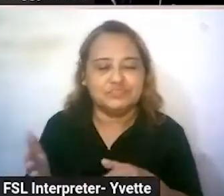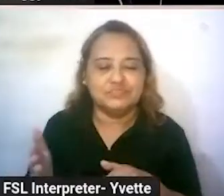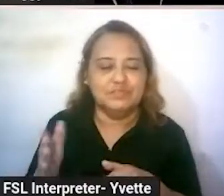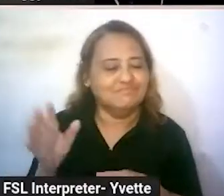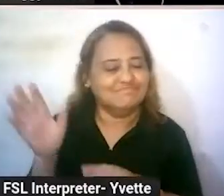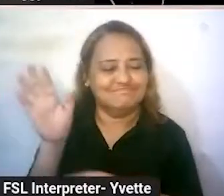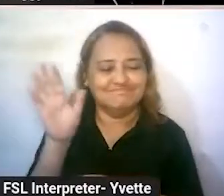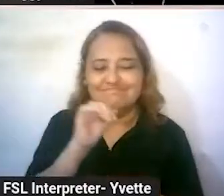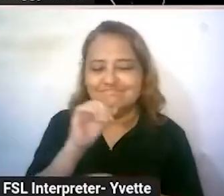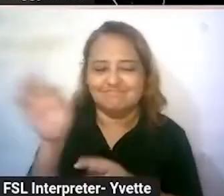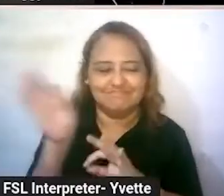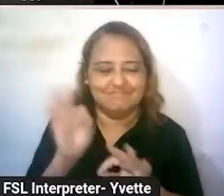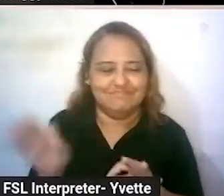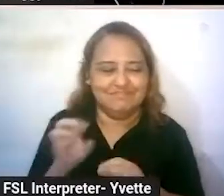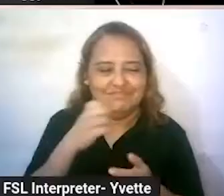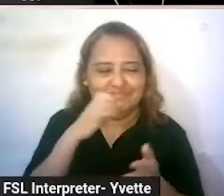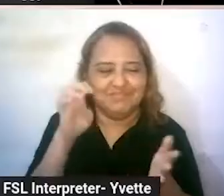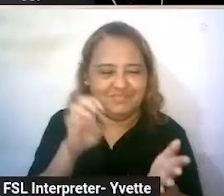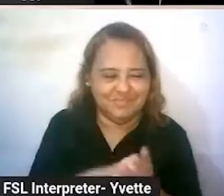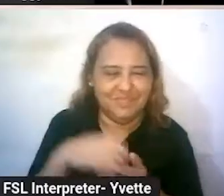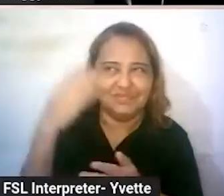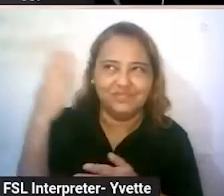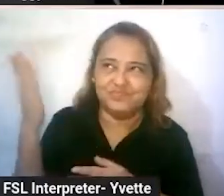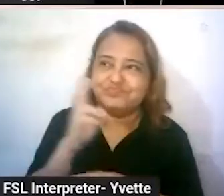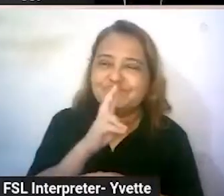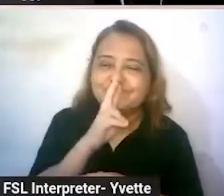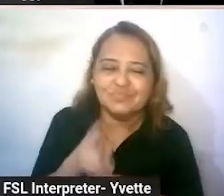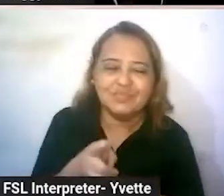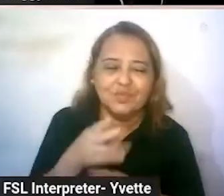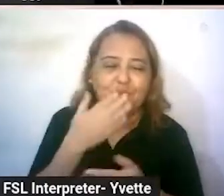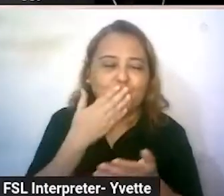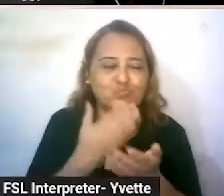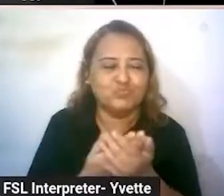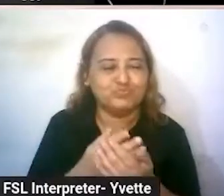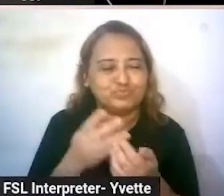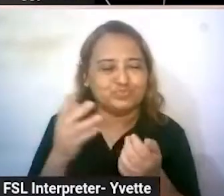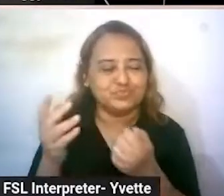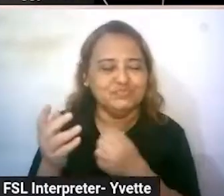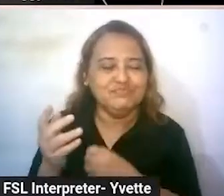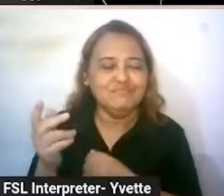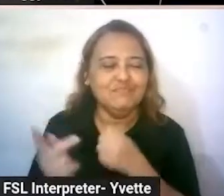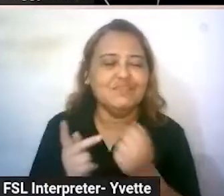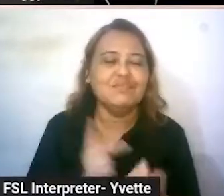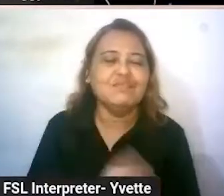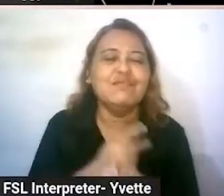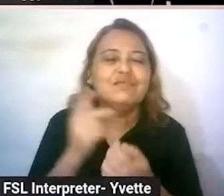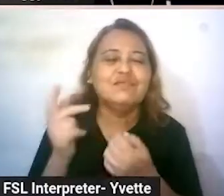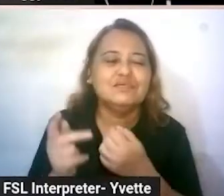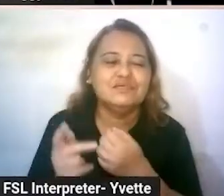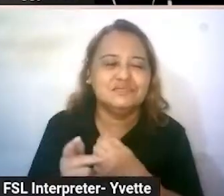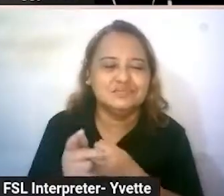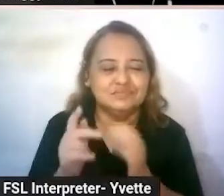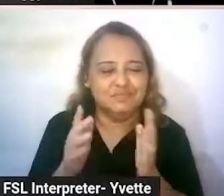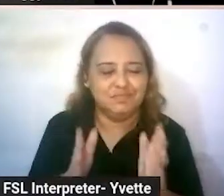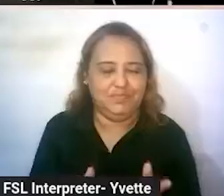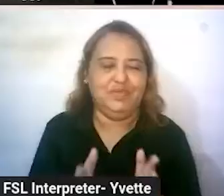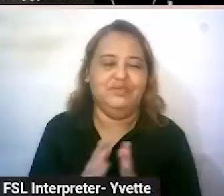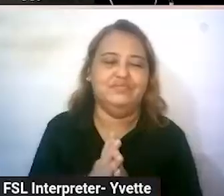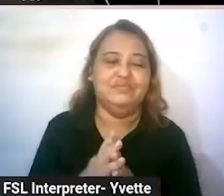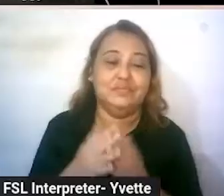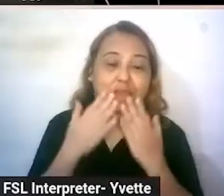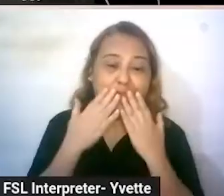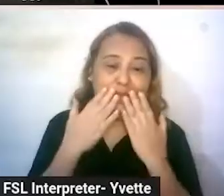He really is our good shepherd. So maraming salamat po, Sermon, sa inspiration ng